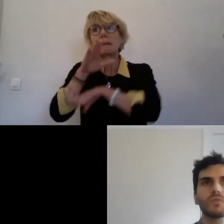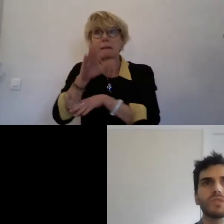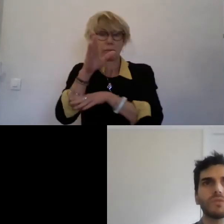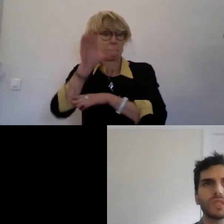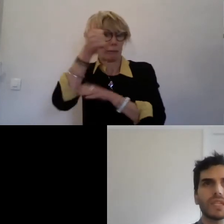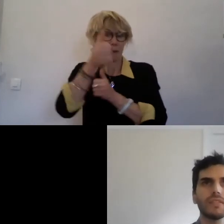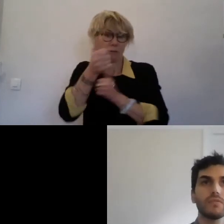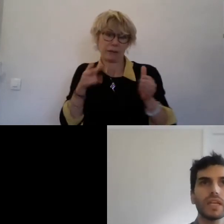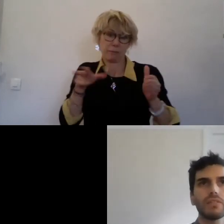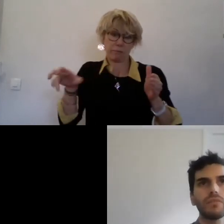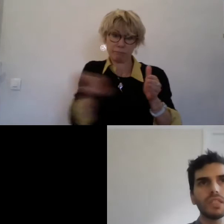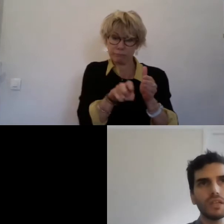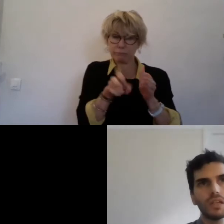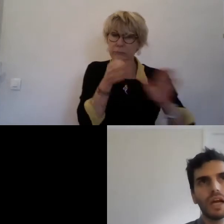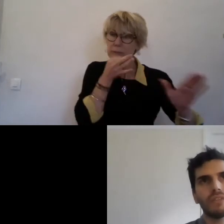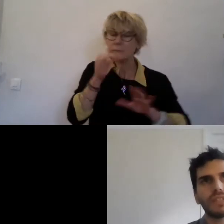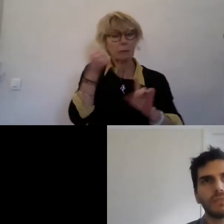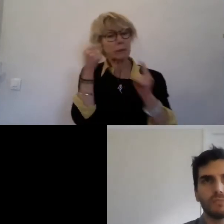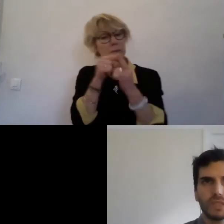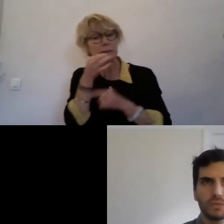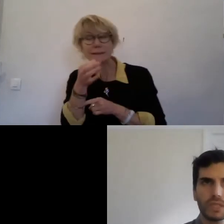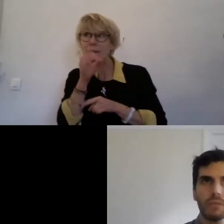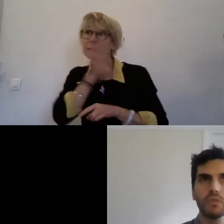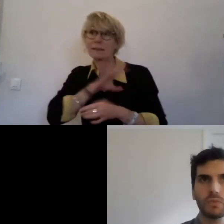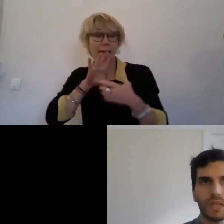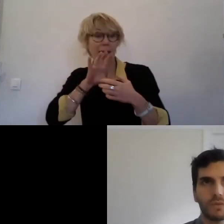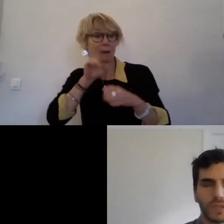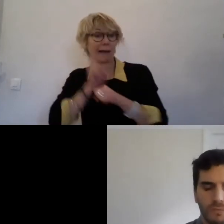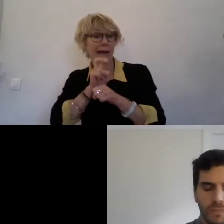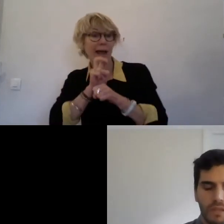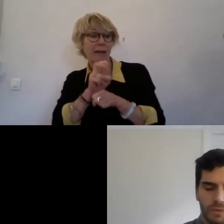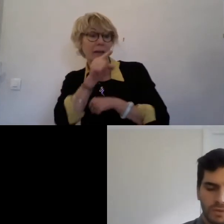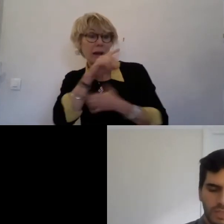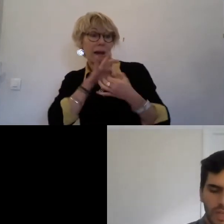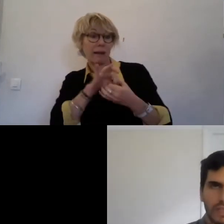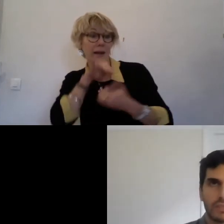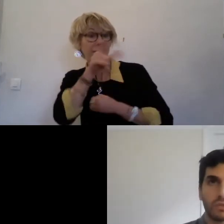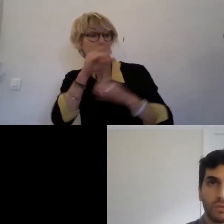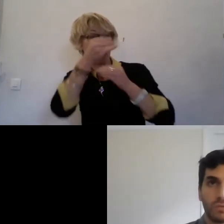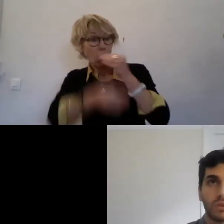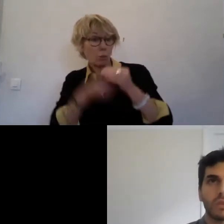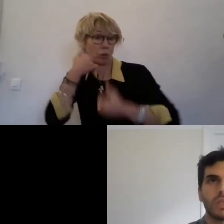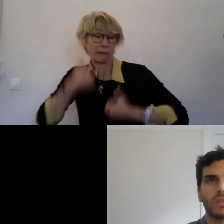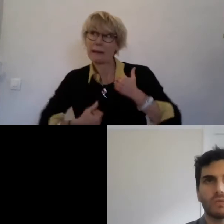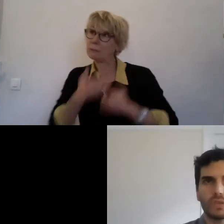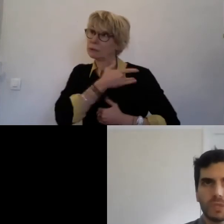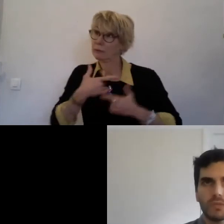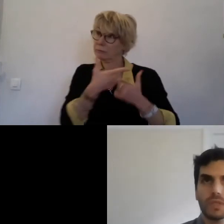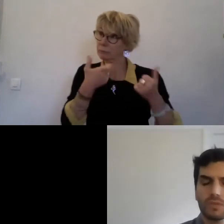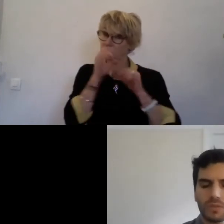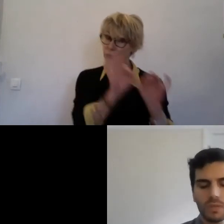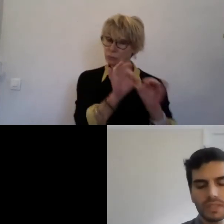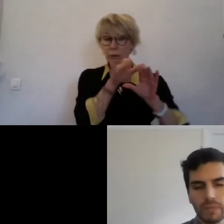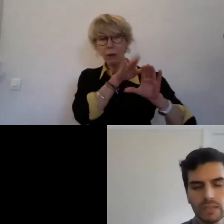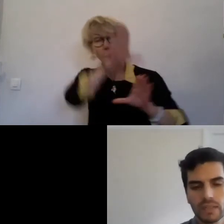moment du premier confinement, c'était de garder le lien avec les publics du handicap et du monde de la santé, mais aussi avec les structures, donc les hôpitaux,